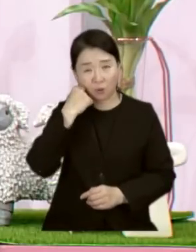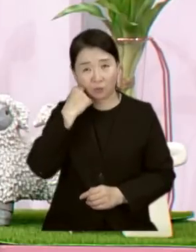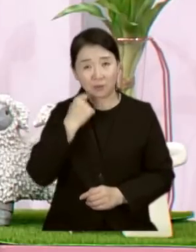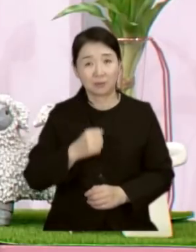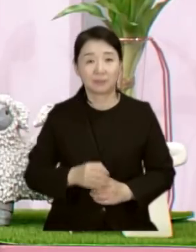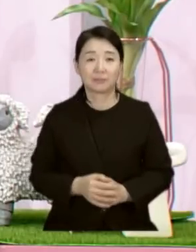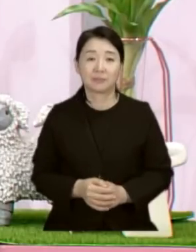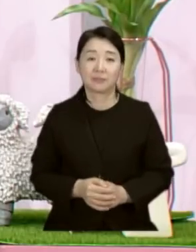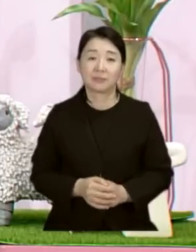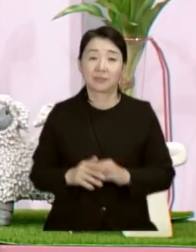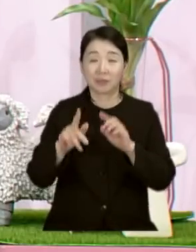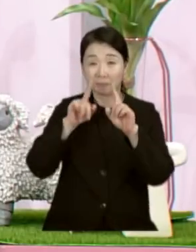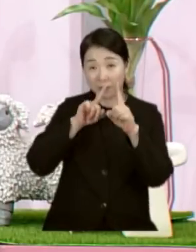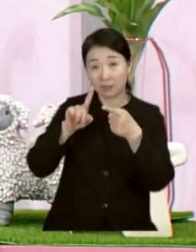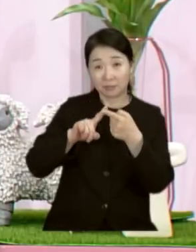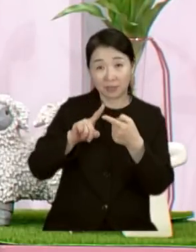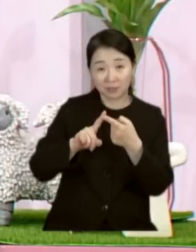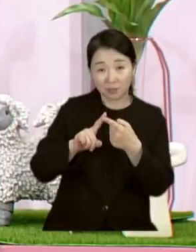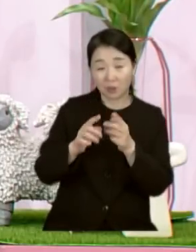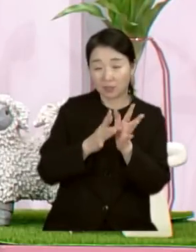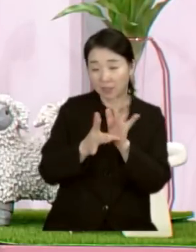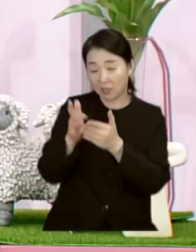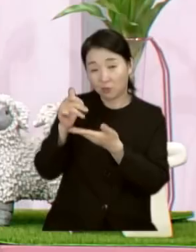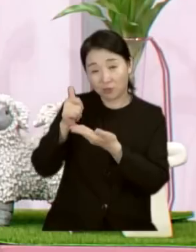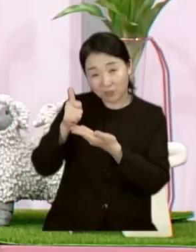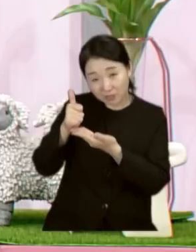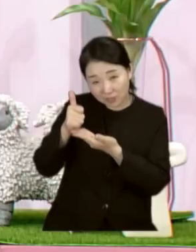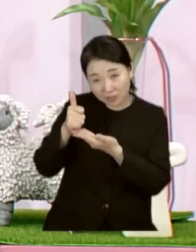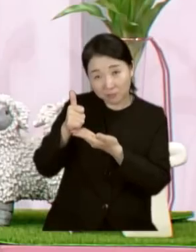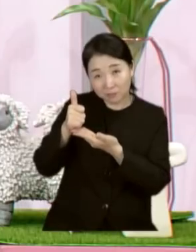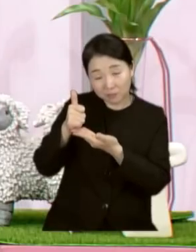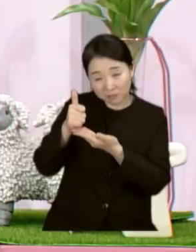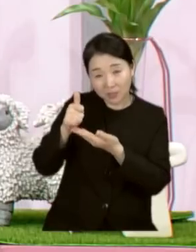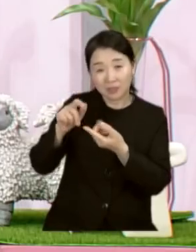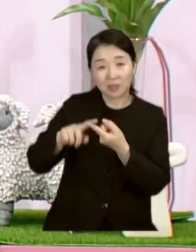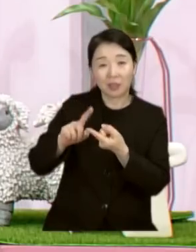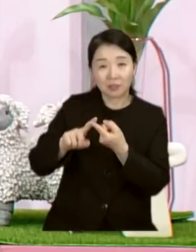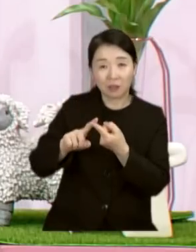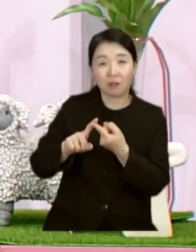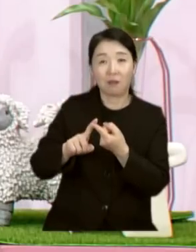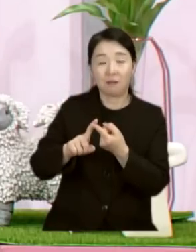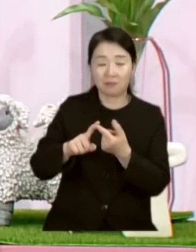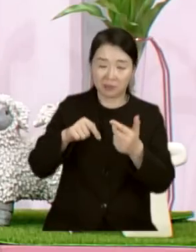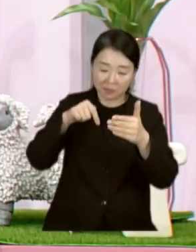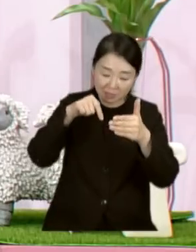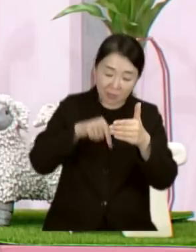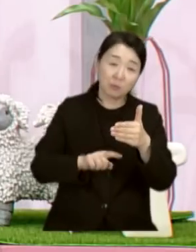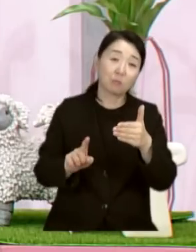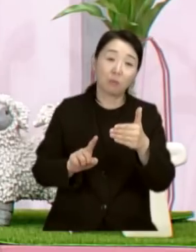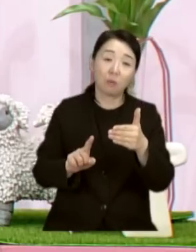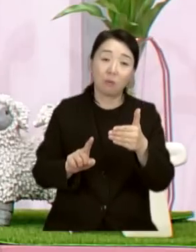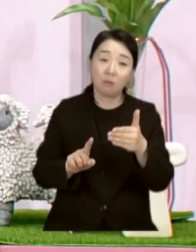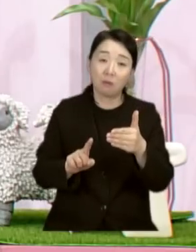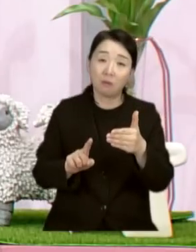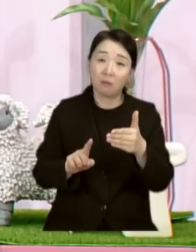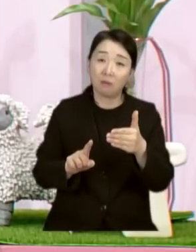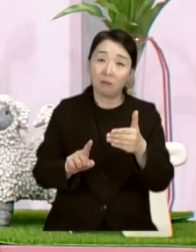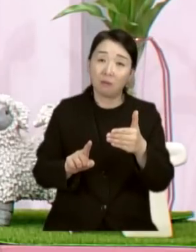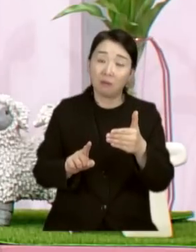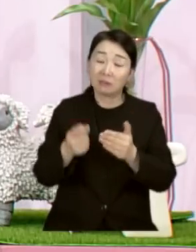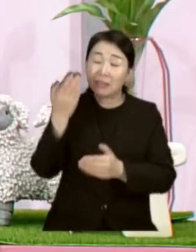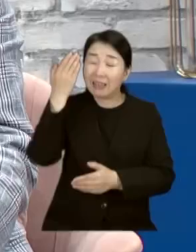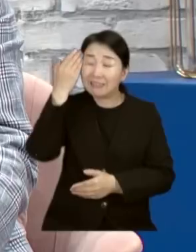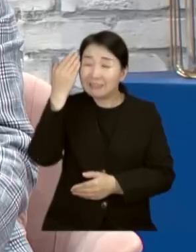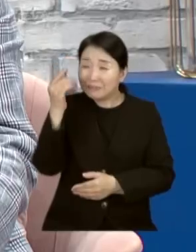어렵고 말씀에 대해서 또 예수님 예수 그리스도에 대해서 우리가 정말 깊이 뭐 정말